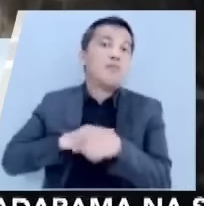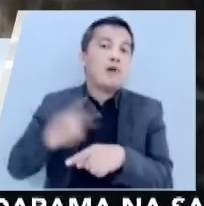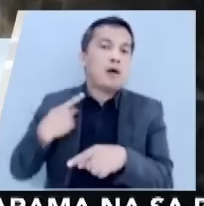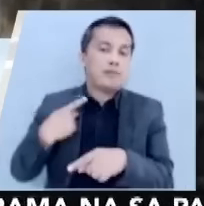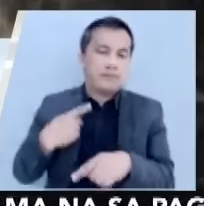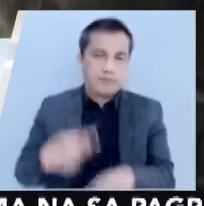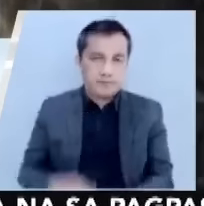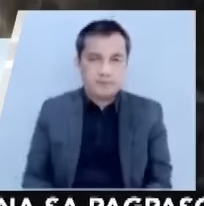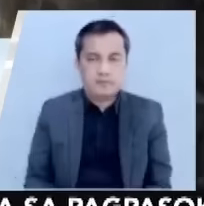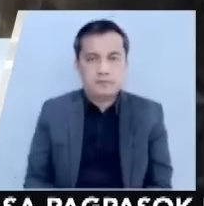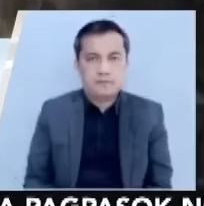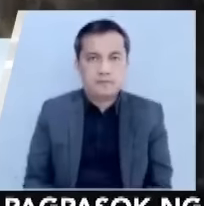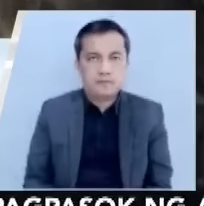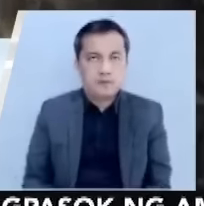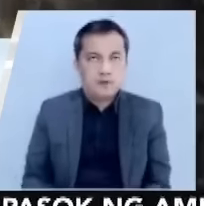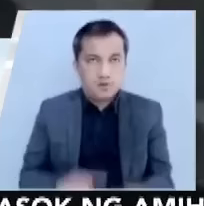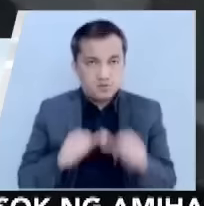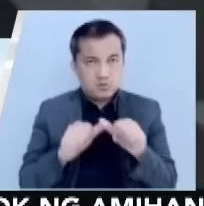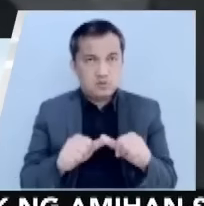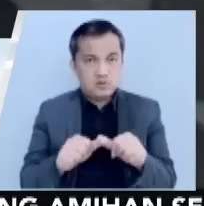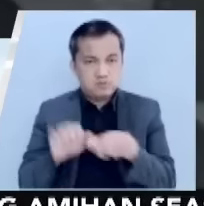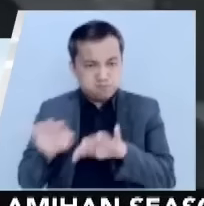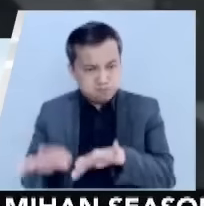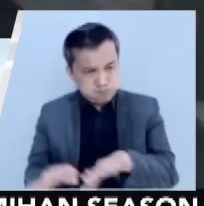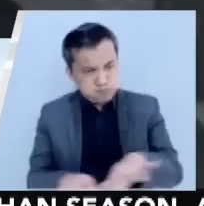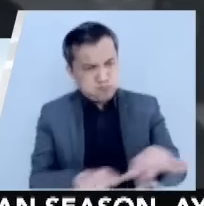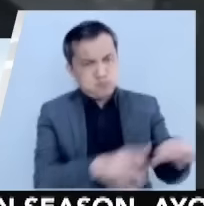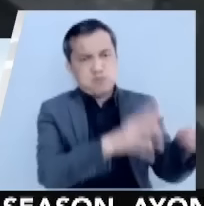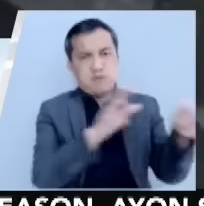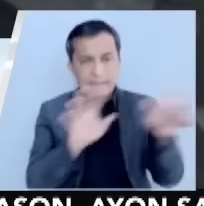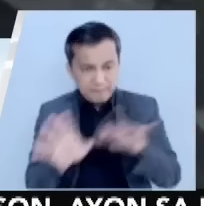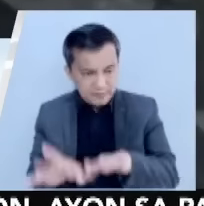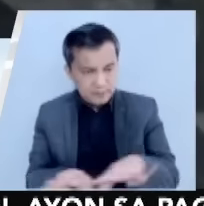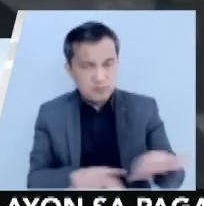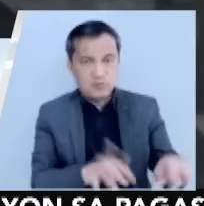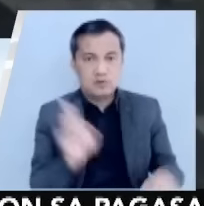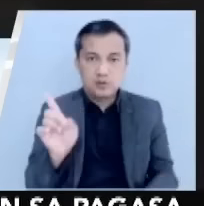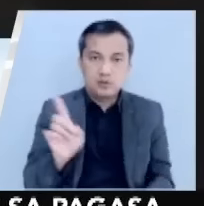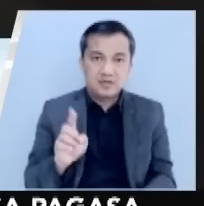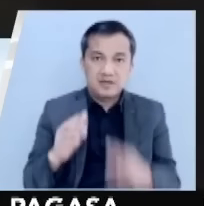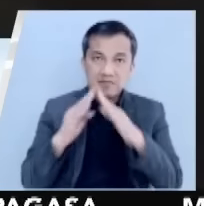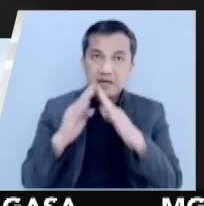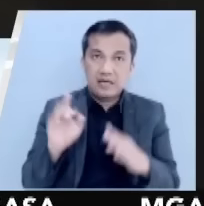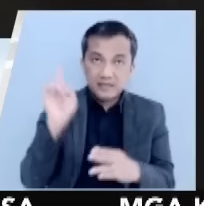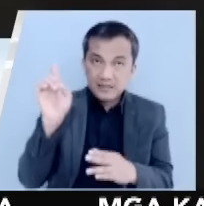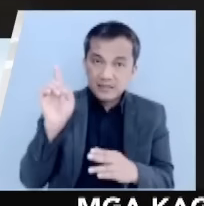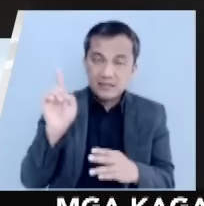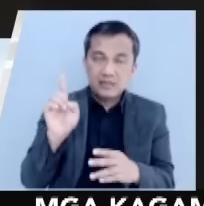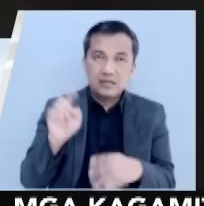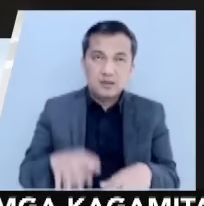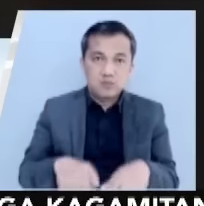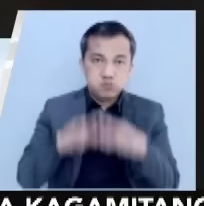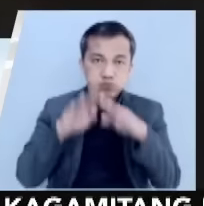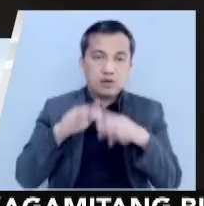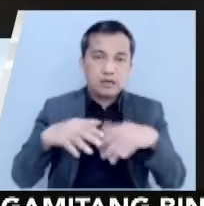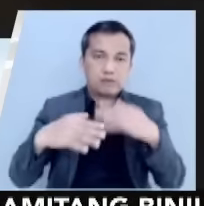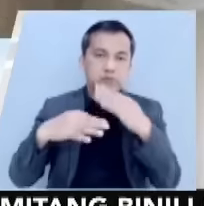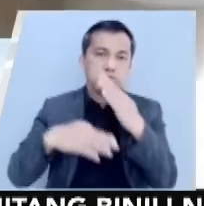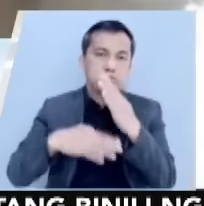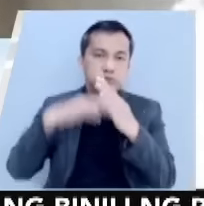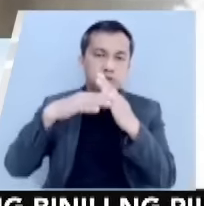Patuloy din ang malakas na agos ng tubig. Ang bahay na ito, lubog pa rin sa tubig. Sa mga bahay namang humupa na ang